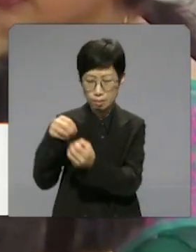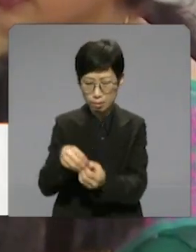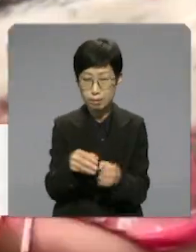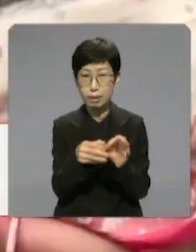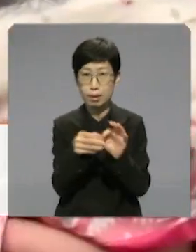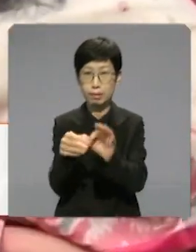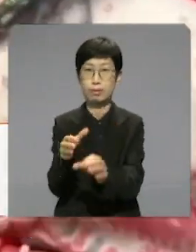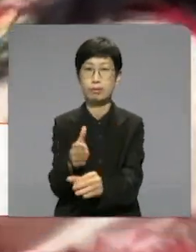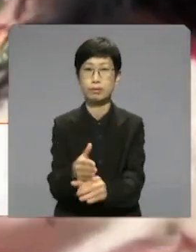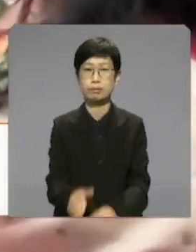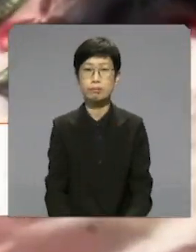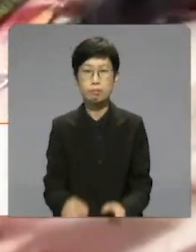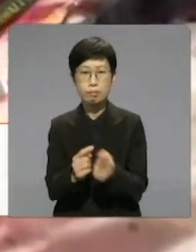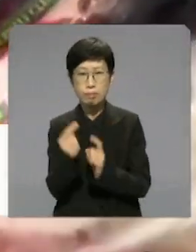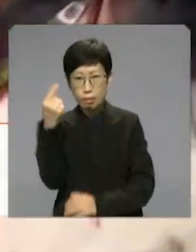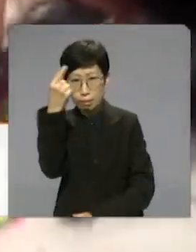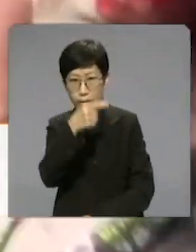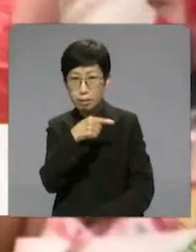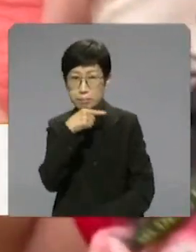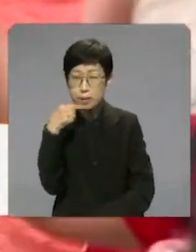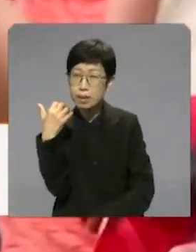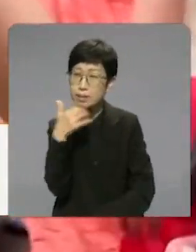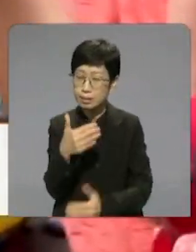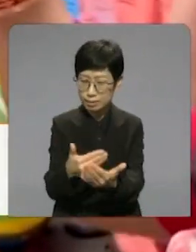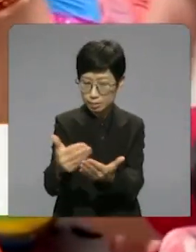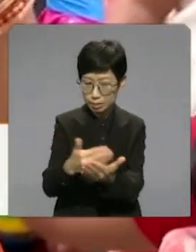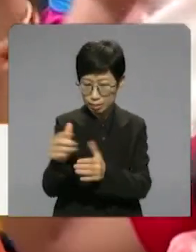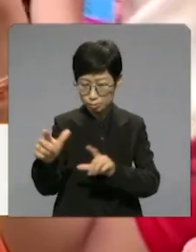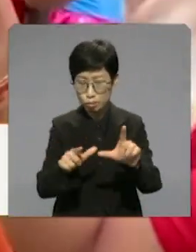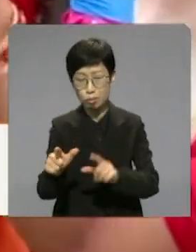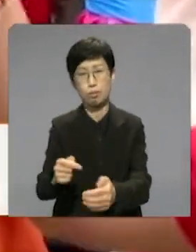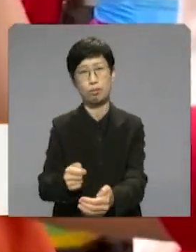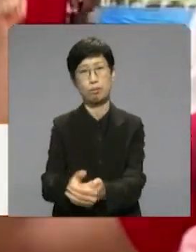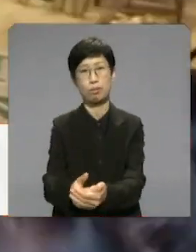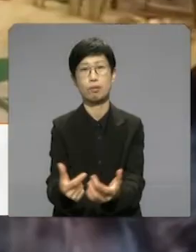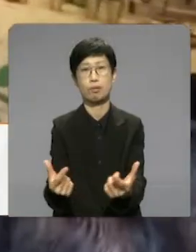있는데요. 서로의 얼굴에 빨간 물감을 칠하는 모습도 한 가지